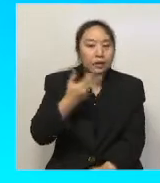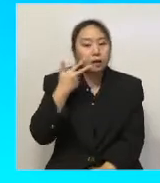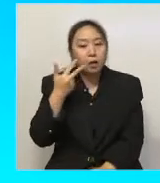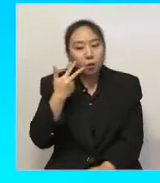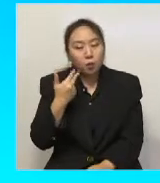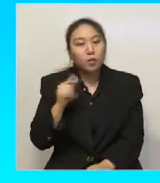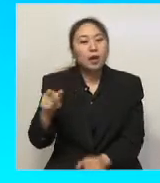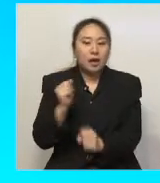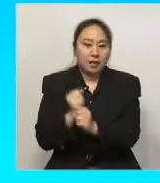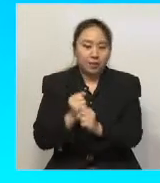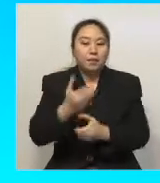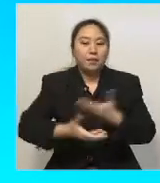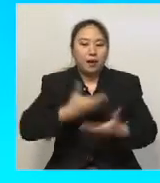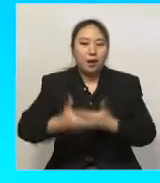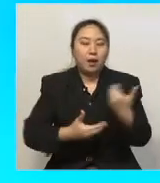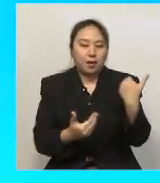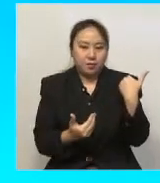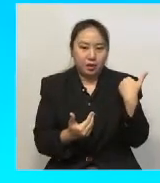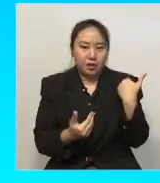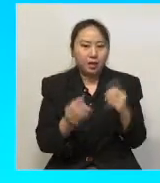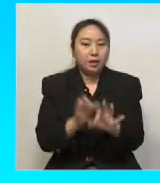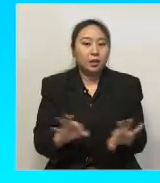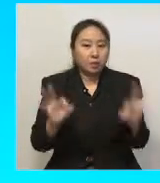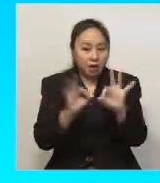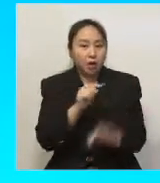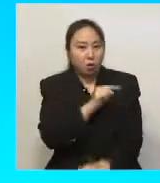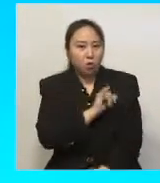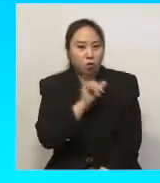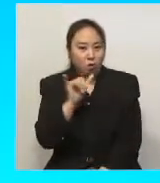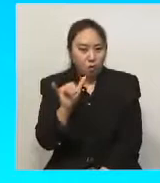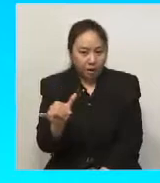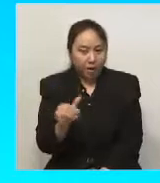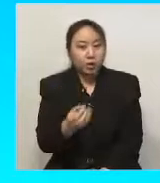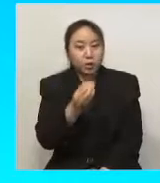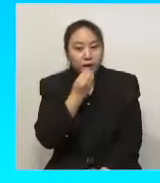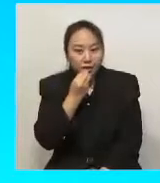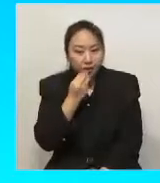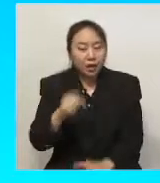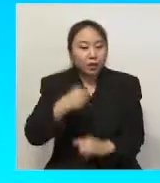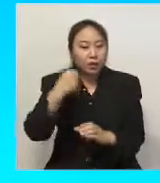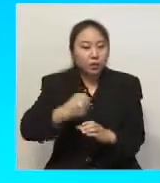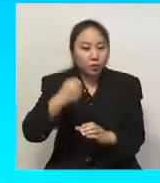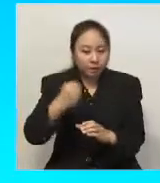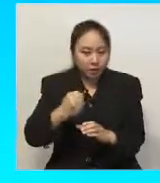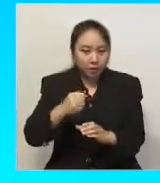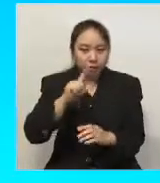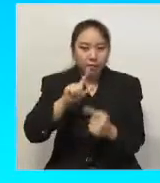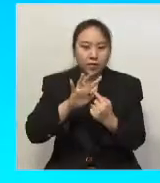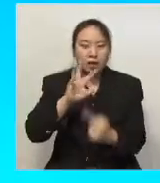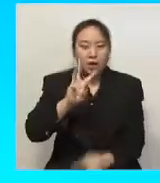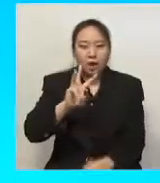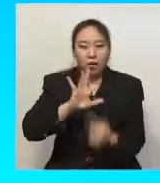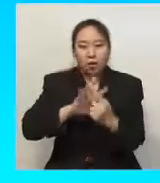านที่ชาวบ้านทำมาจำหน่ายค่ะโดยเฉพาะเนี่ยคุณต้องไปนะแล ้ วไปต้องไปชิมนะส้มตำลาวเวียงเ